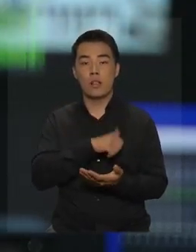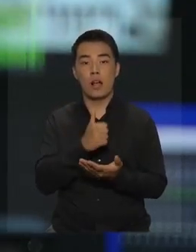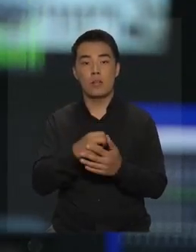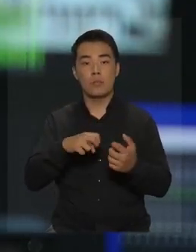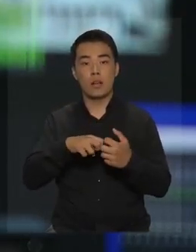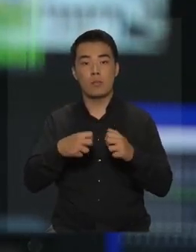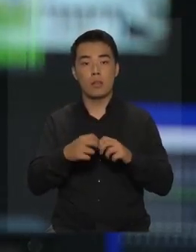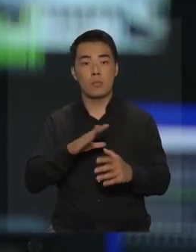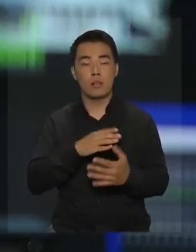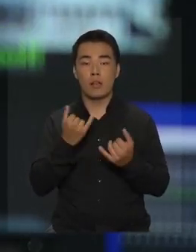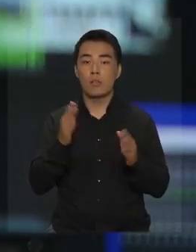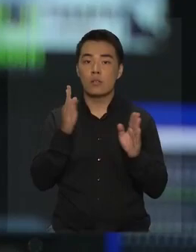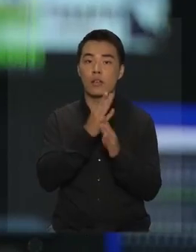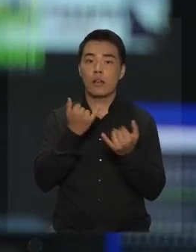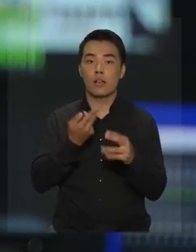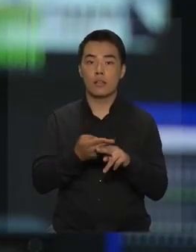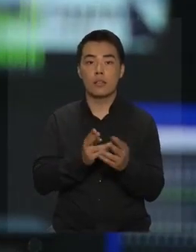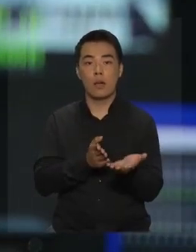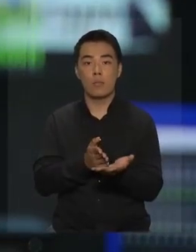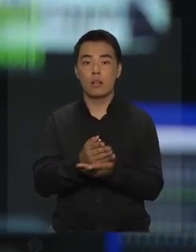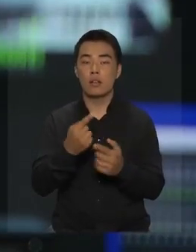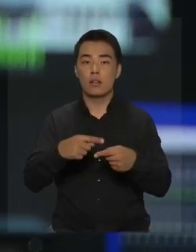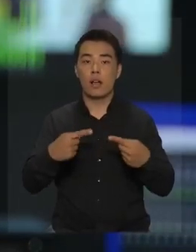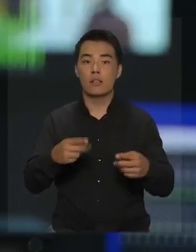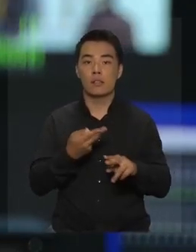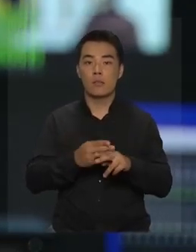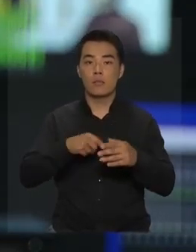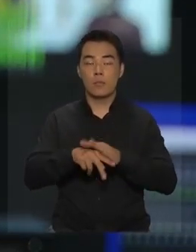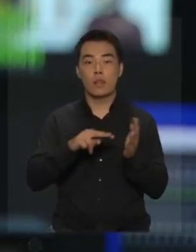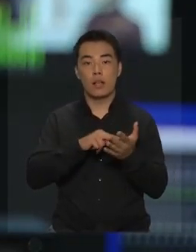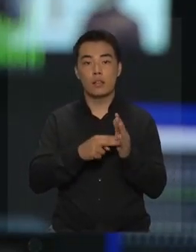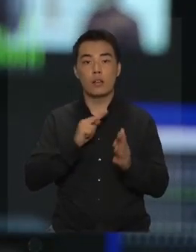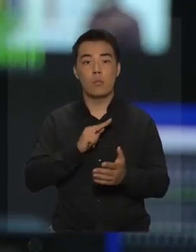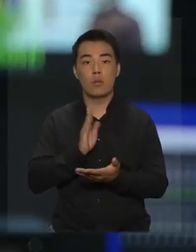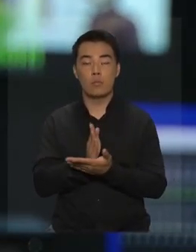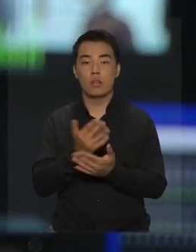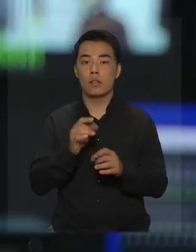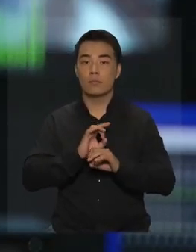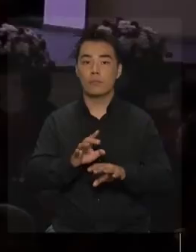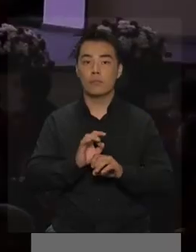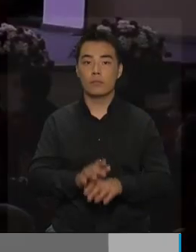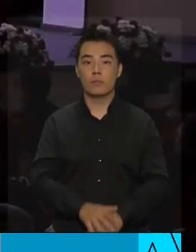Биылдан бастап өңірде осы бағыт бойынша бірнеше пилоттық жоба іске асады. Тілші тарқатып айтсын.